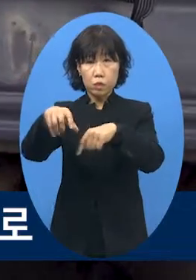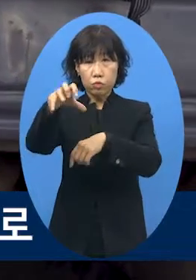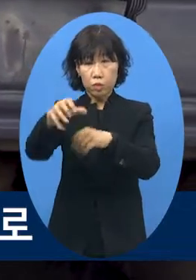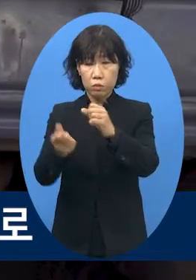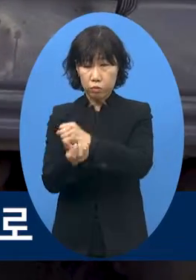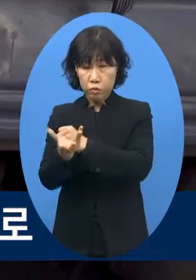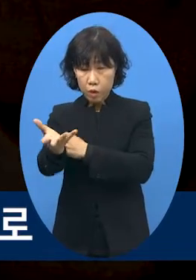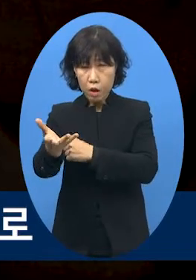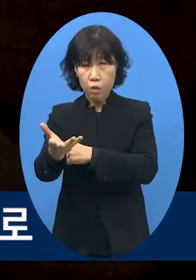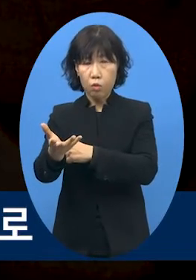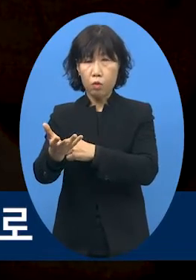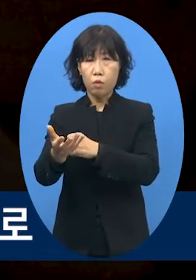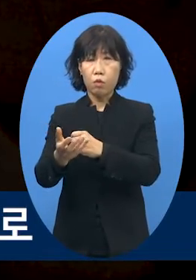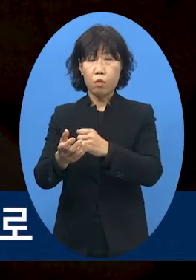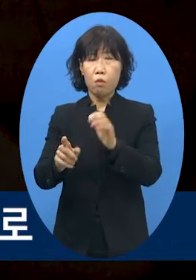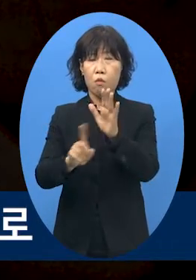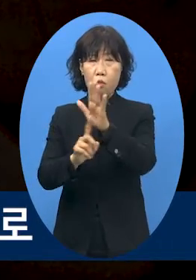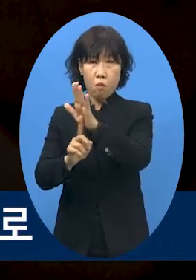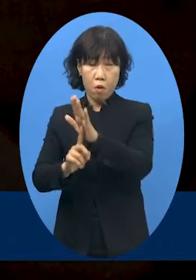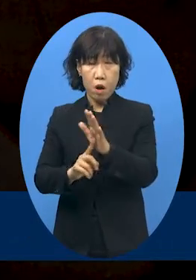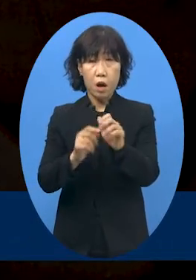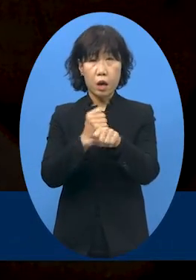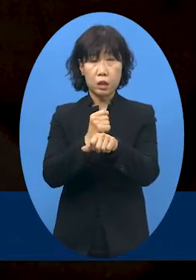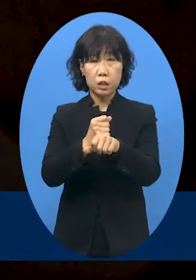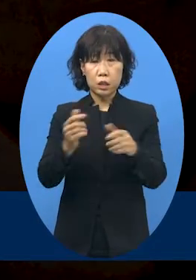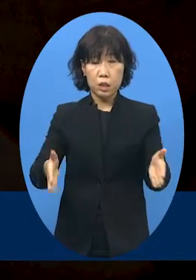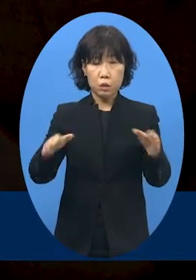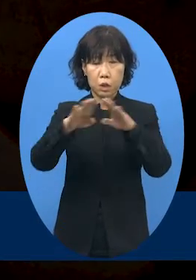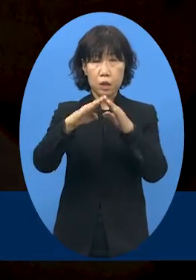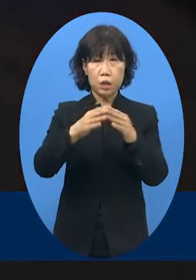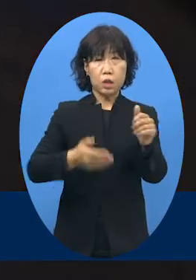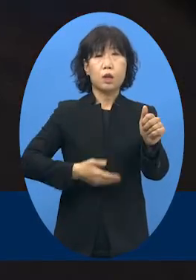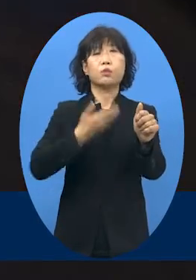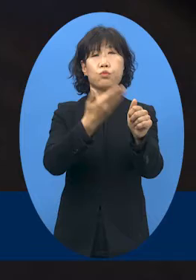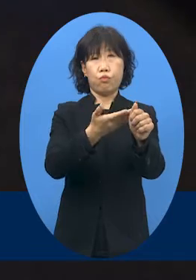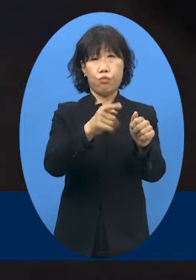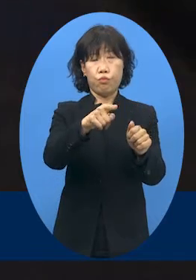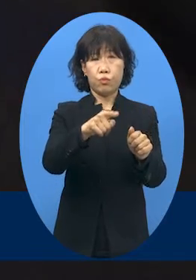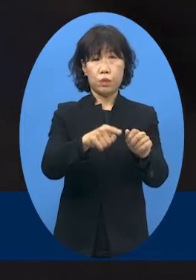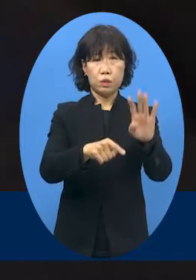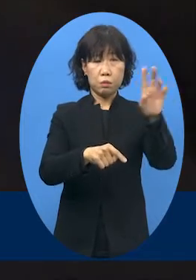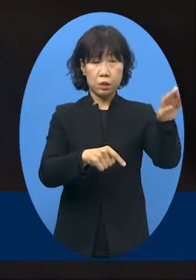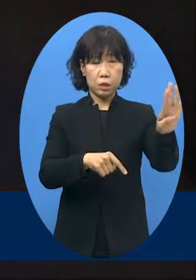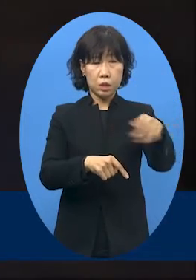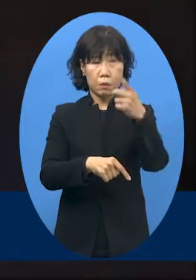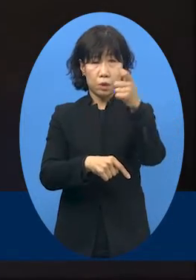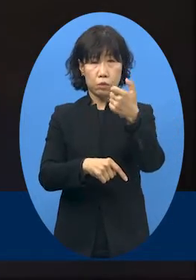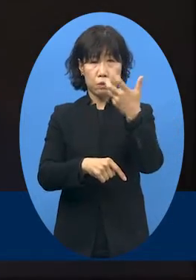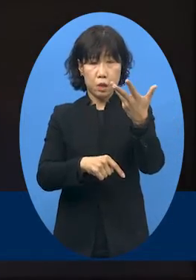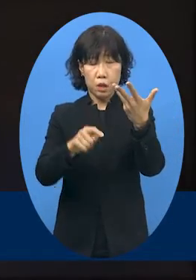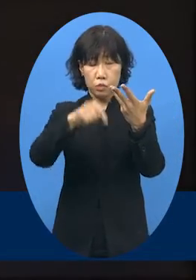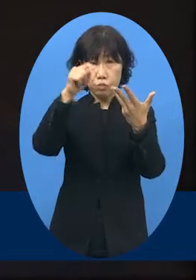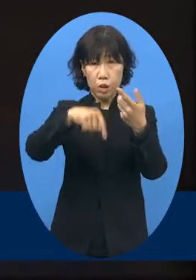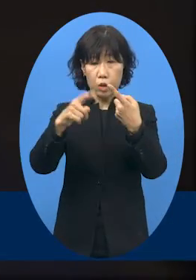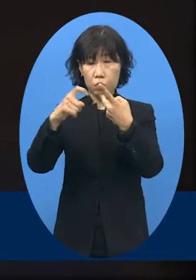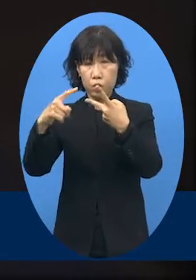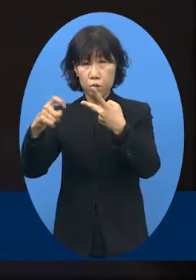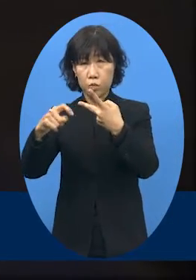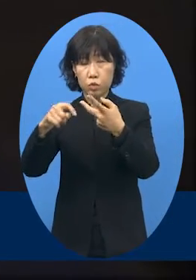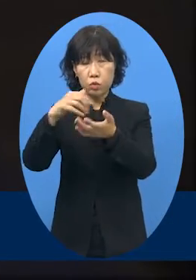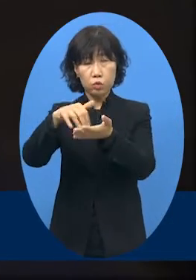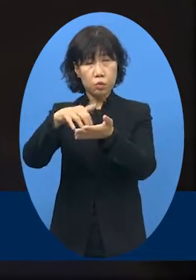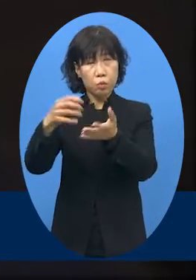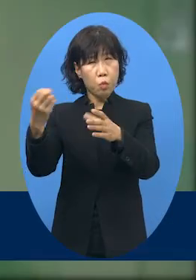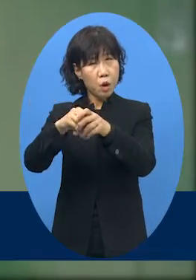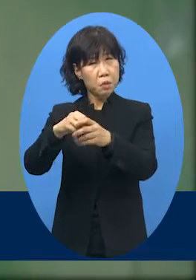편익을 증진시키는 시작 제 주는 상으로 올해는 총 400 68개의 혁신 사례 중 동대문구 를 포함한 34